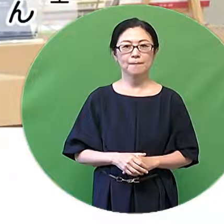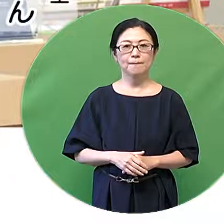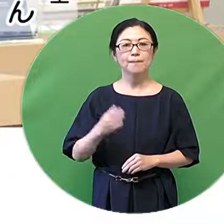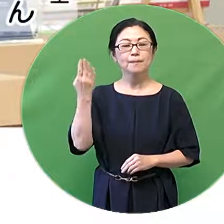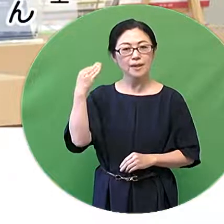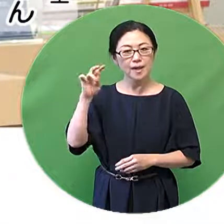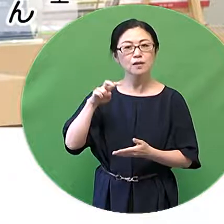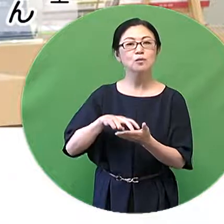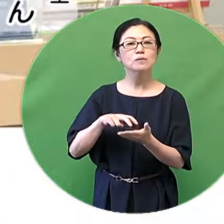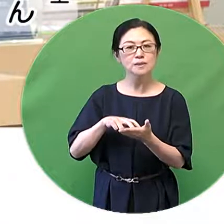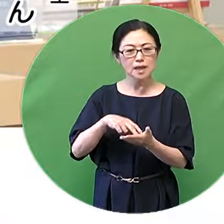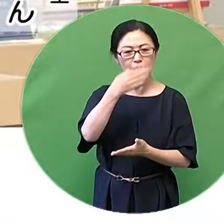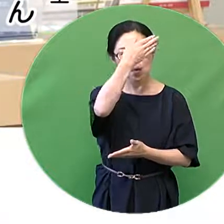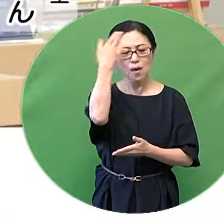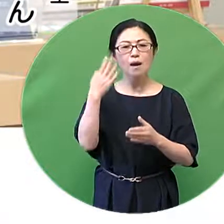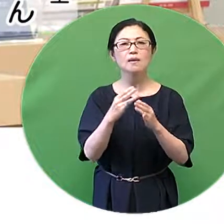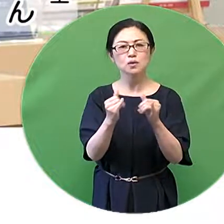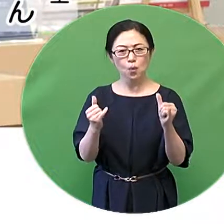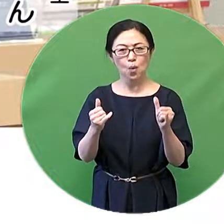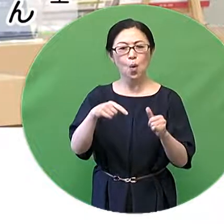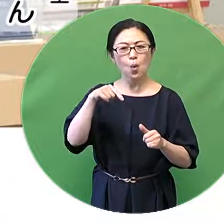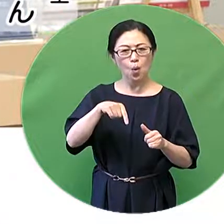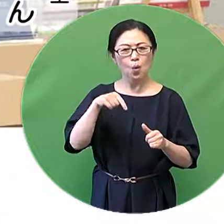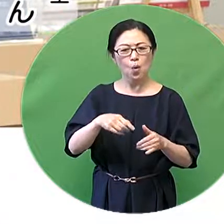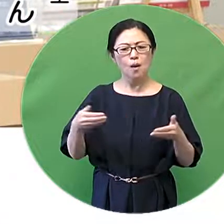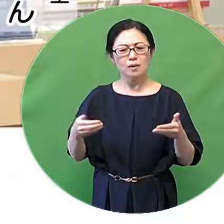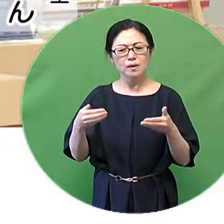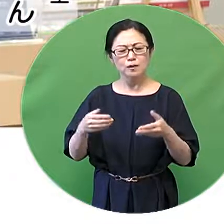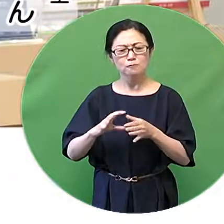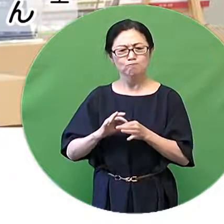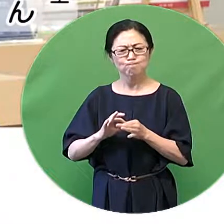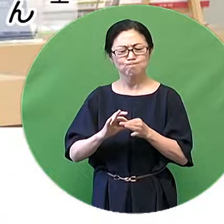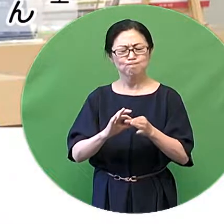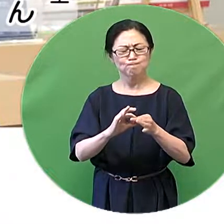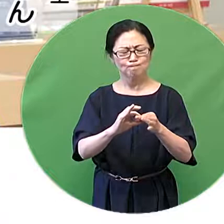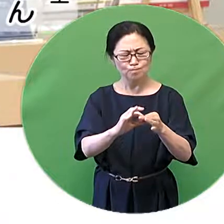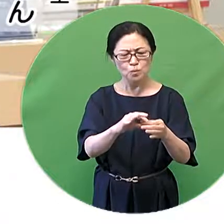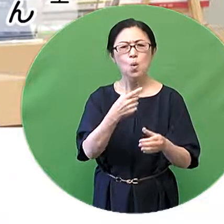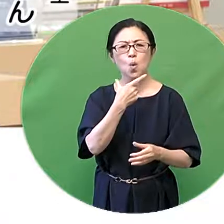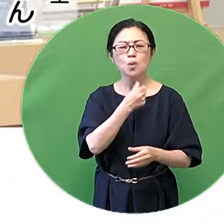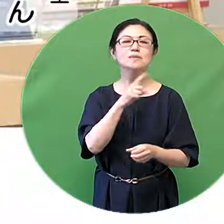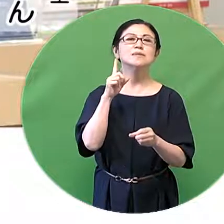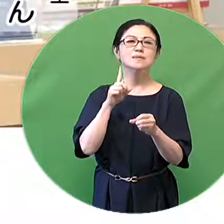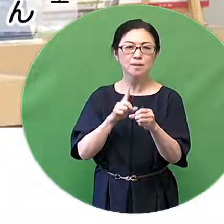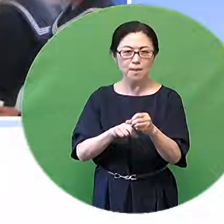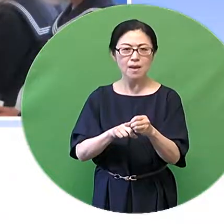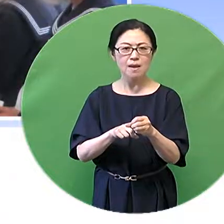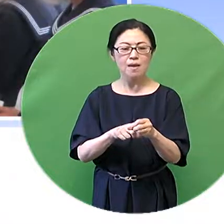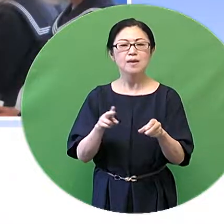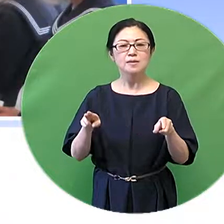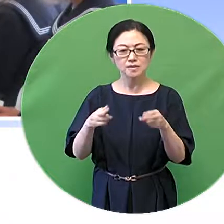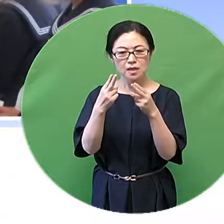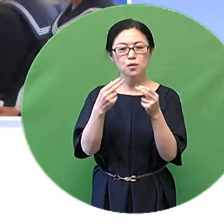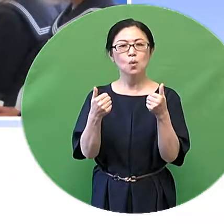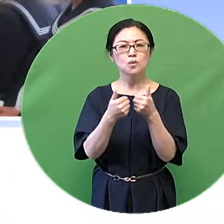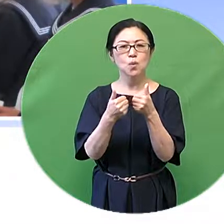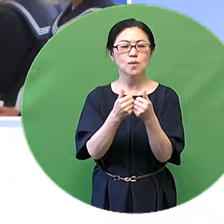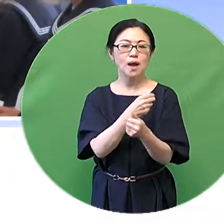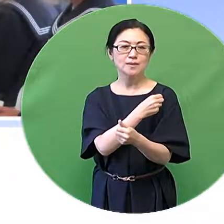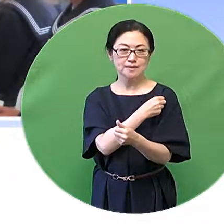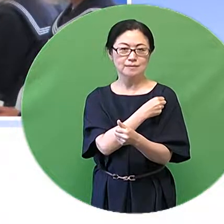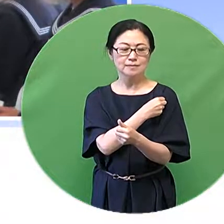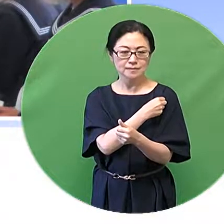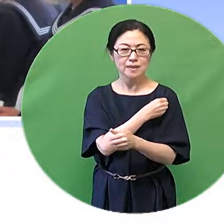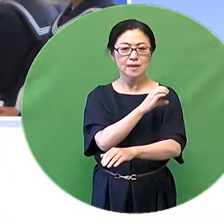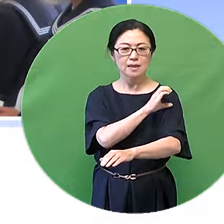県では若者の県内定着や県内企業の人材確保を推進するため、就業支援員や